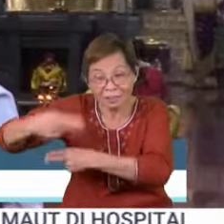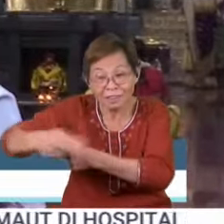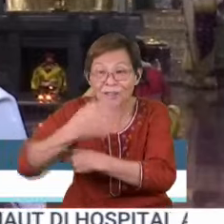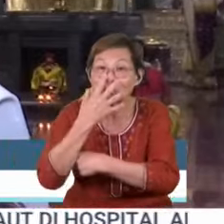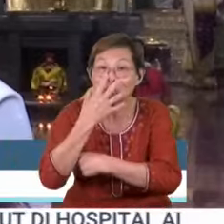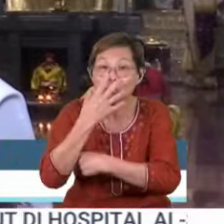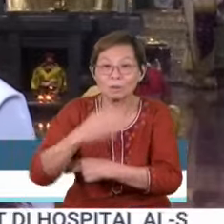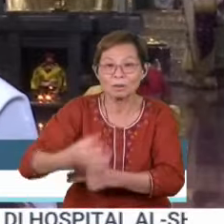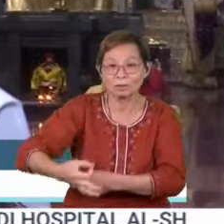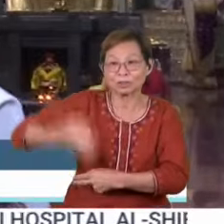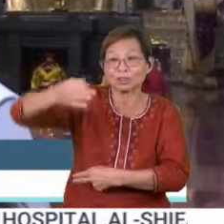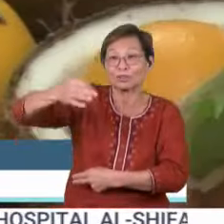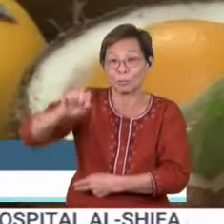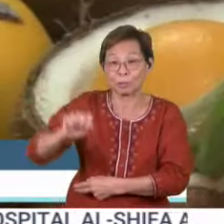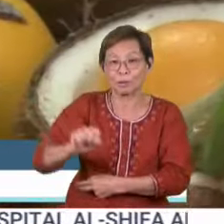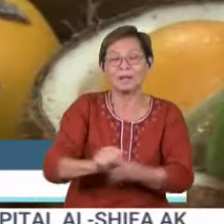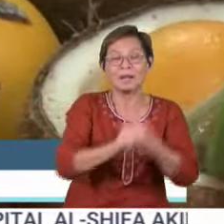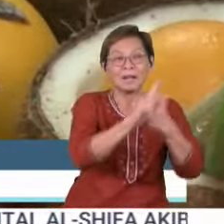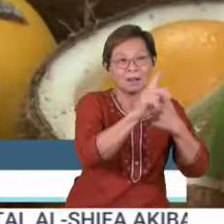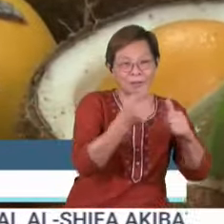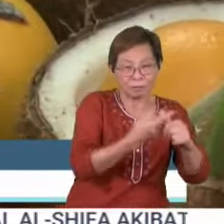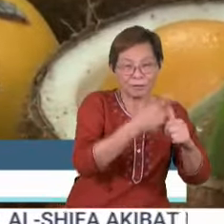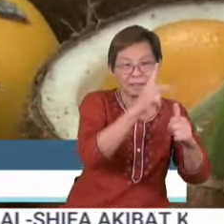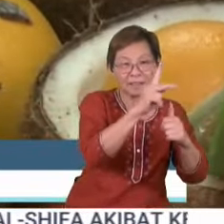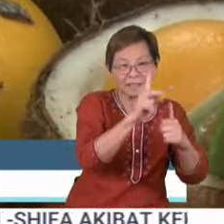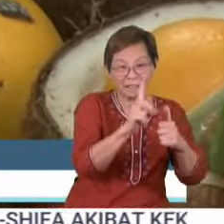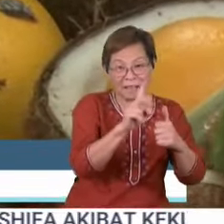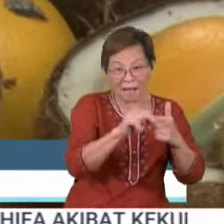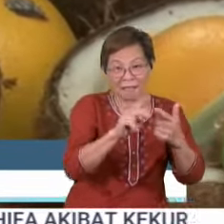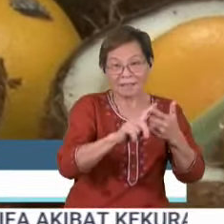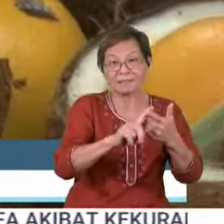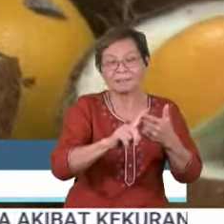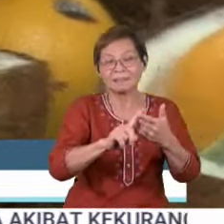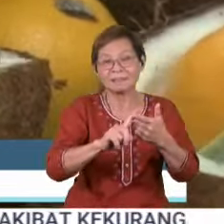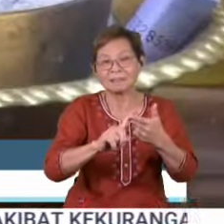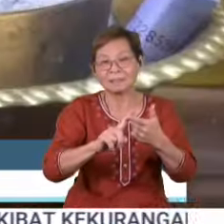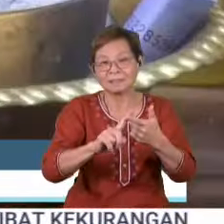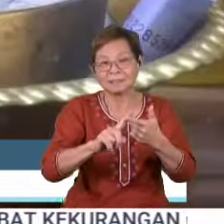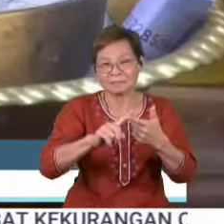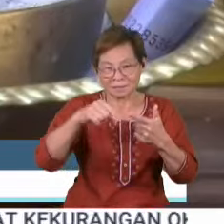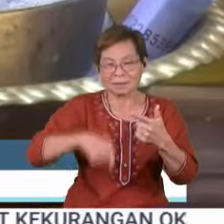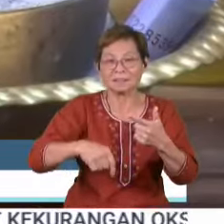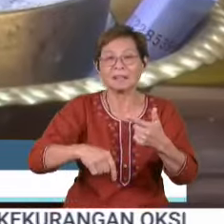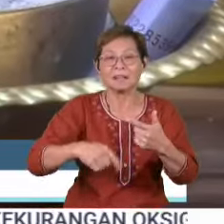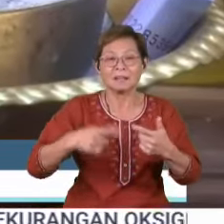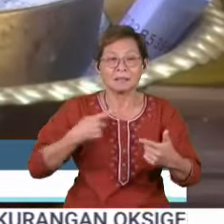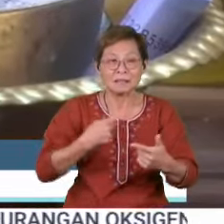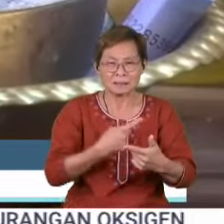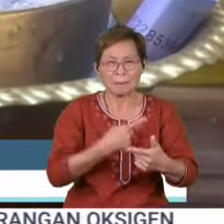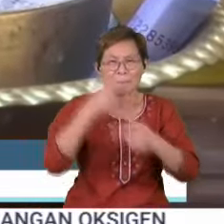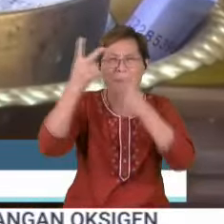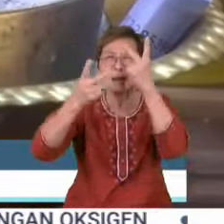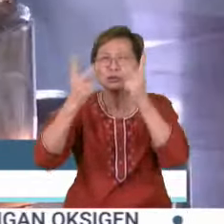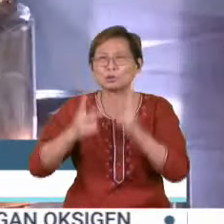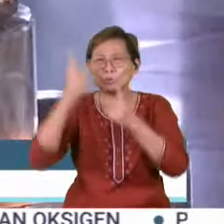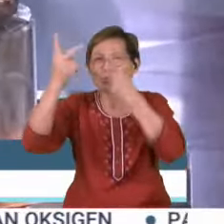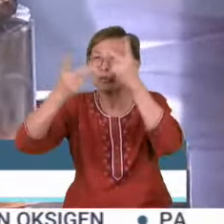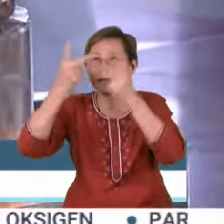Yang pertama KTM, nombor dua kita kan, dan kita ada banyak tempat-tempat yang jadi pelancong ni dia